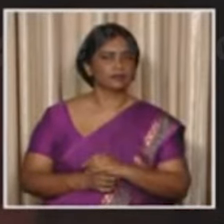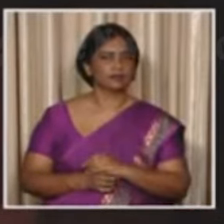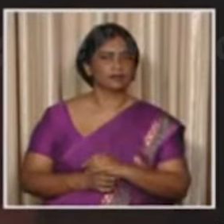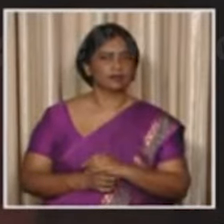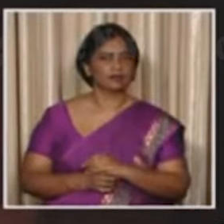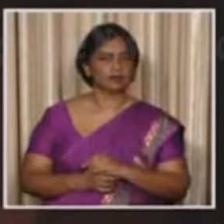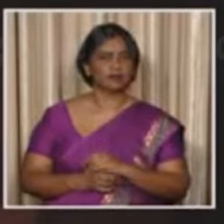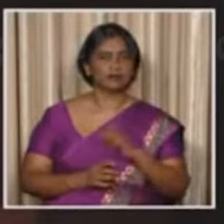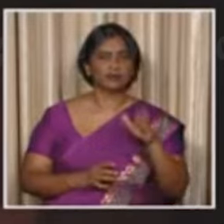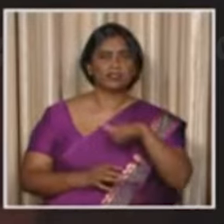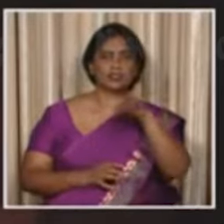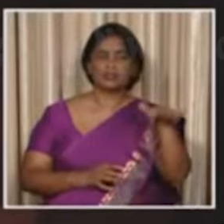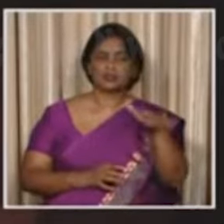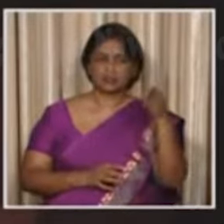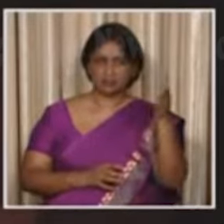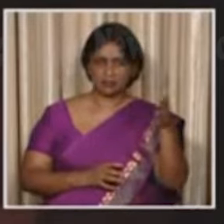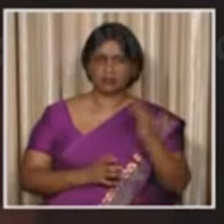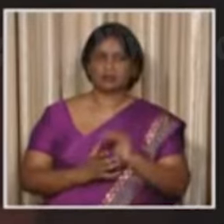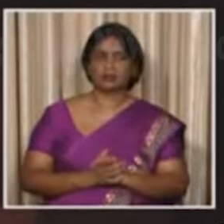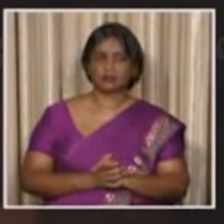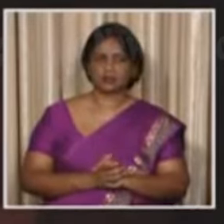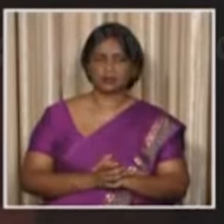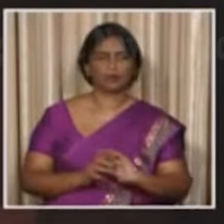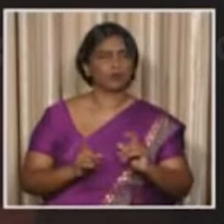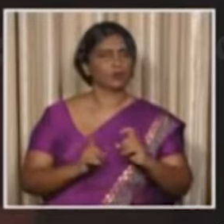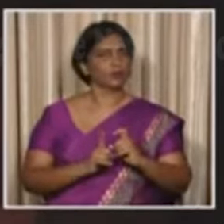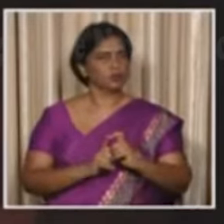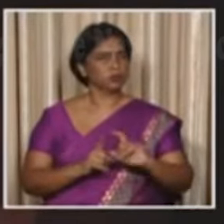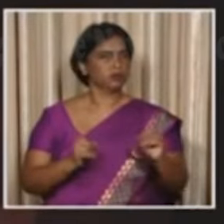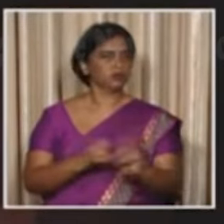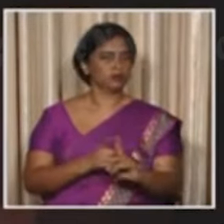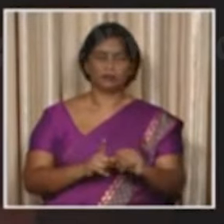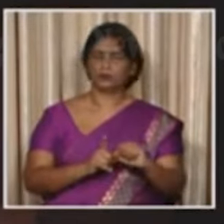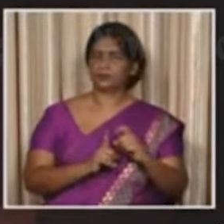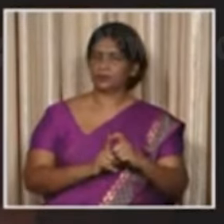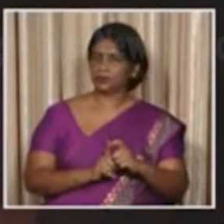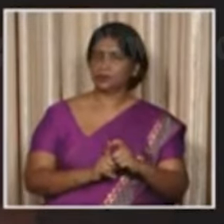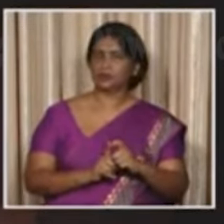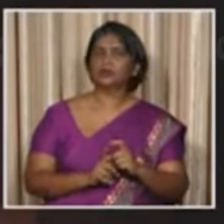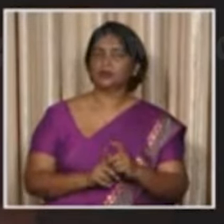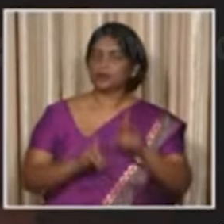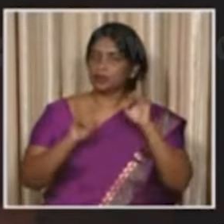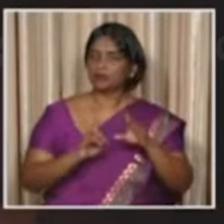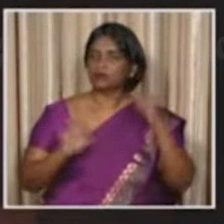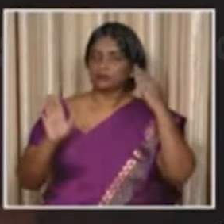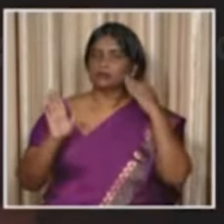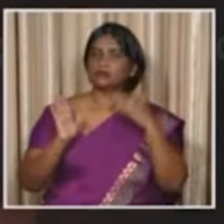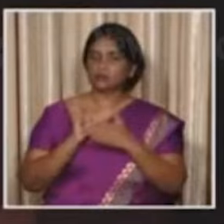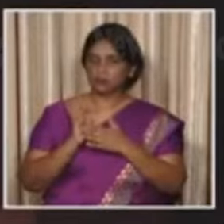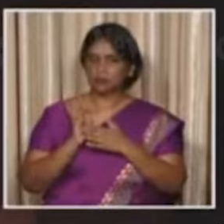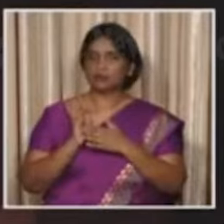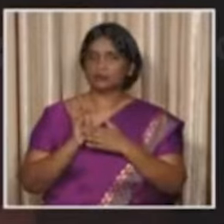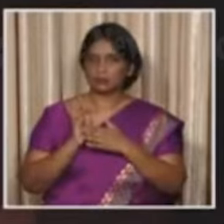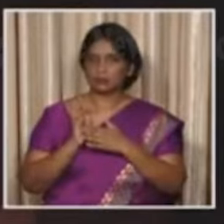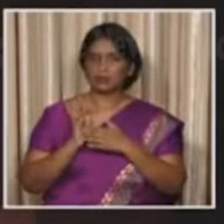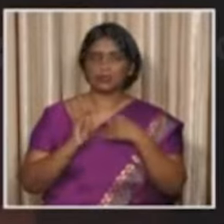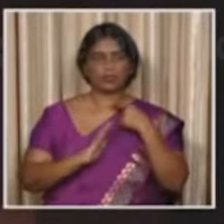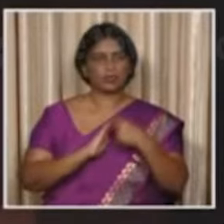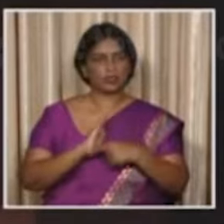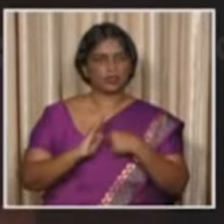හැම තැනකම ජන සමාජයේ ප්‍රචණ්ඩත්වය රජ වෙලා. ඉතින් මේක පිළිබඳව අපේ